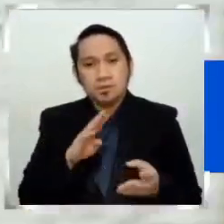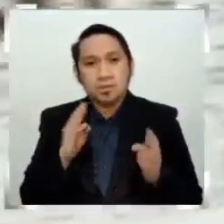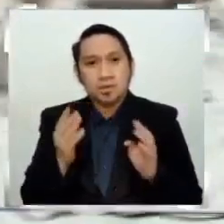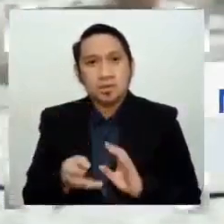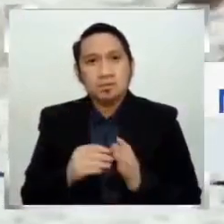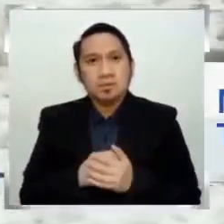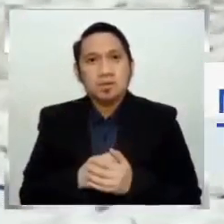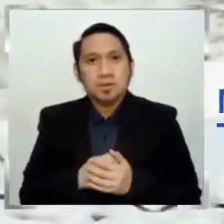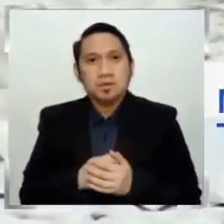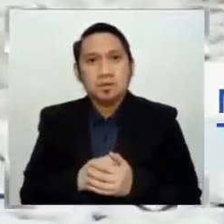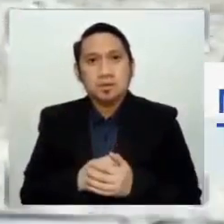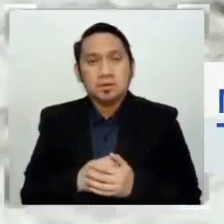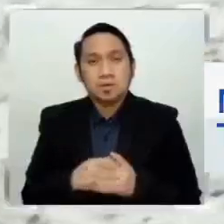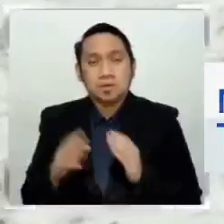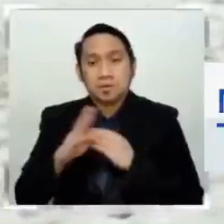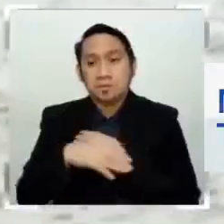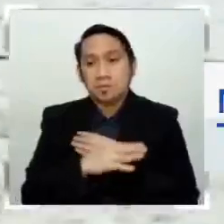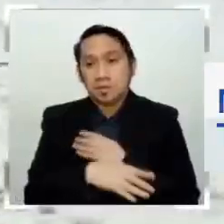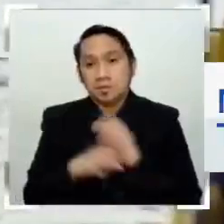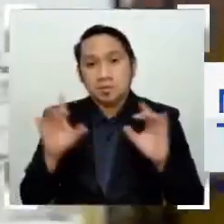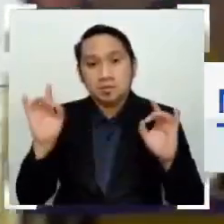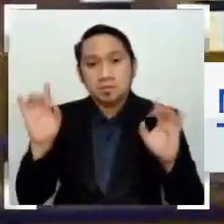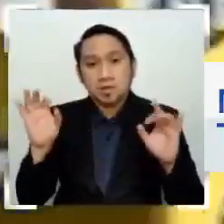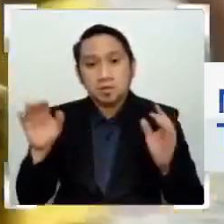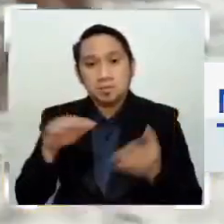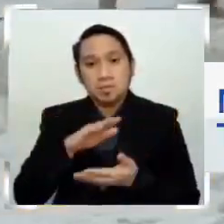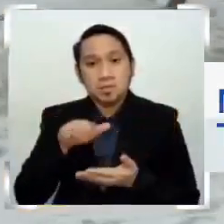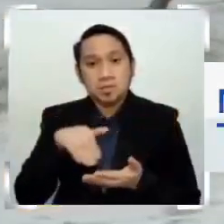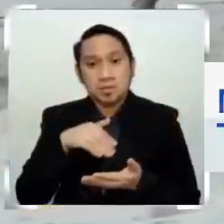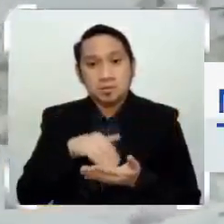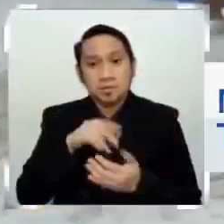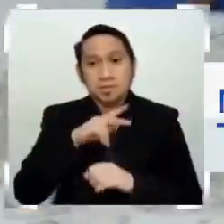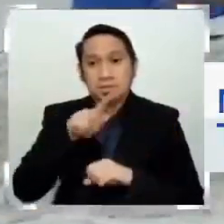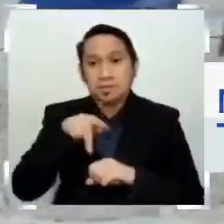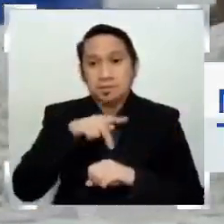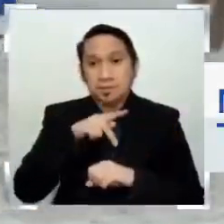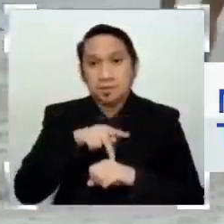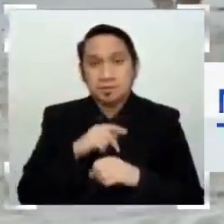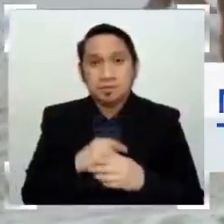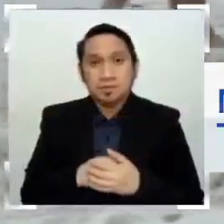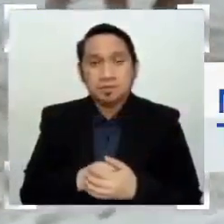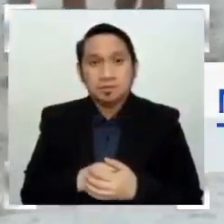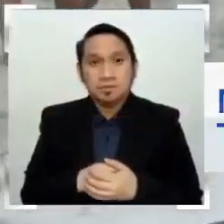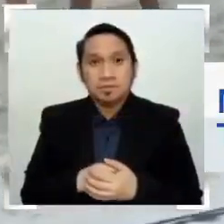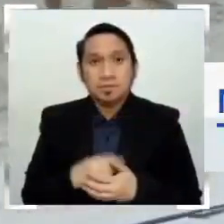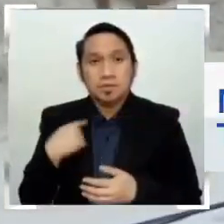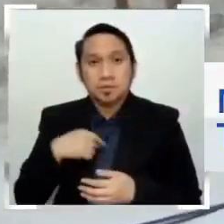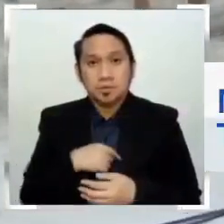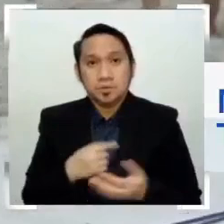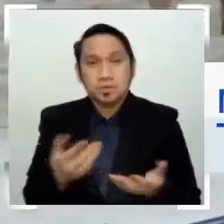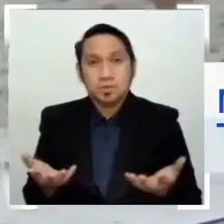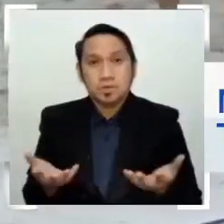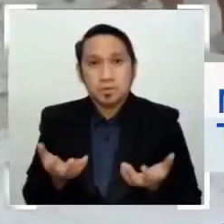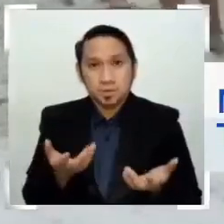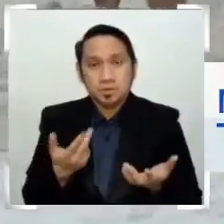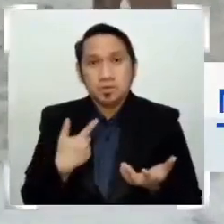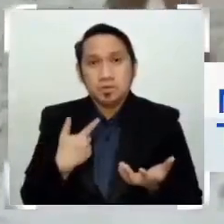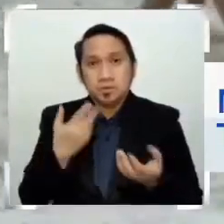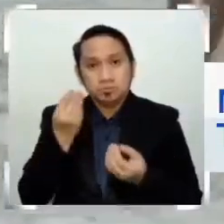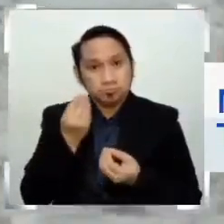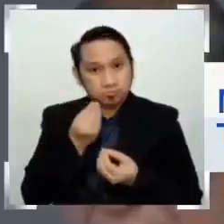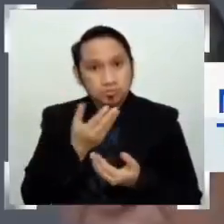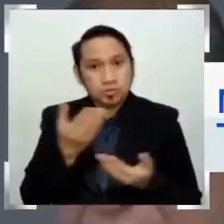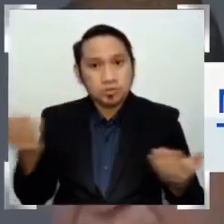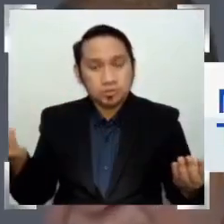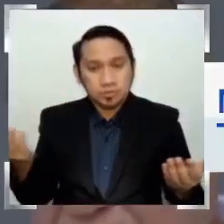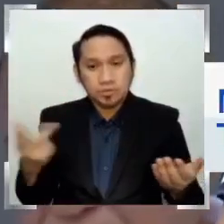beach volleyball center of the Philippines. And of course, we wish to extend our